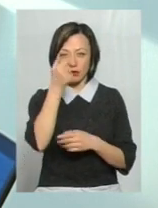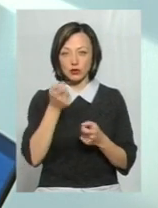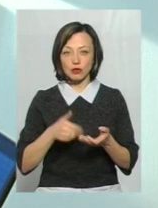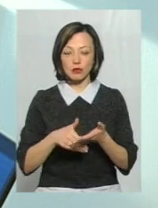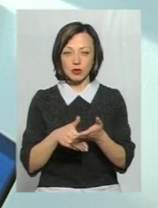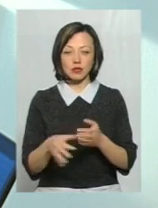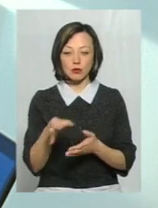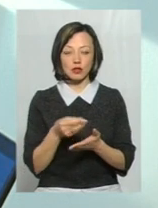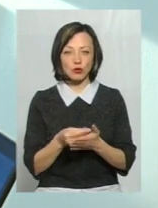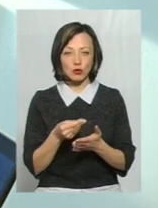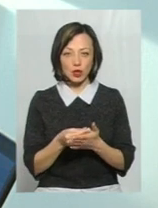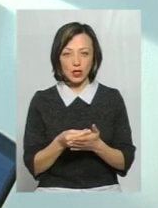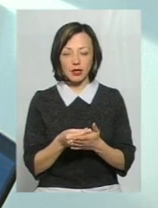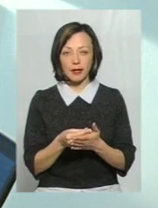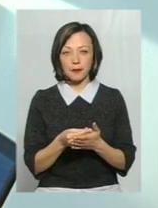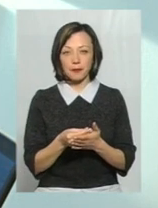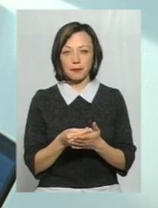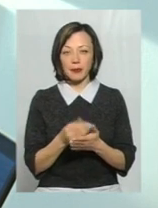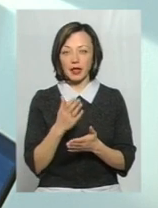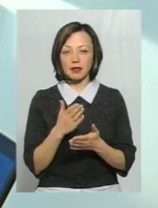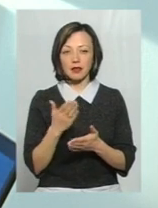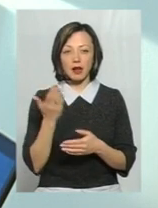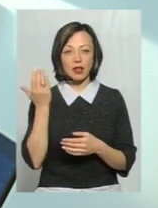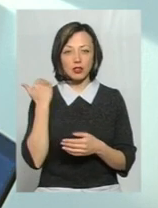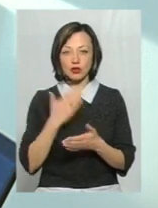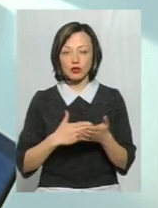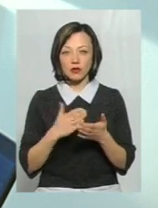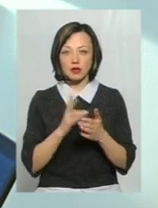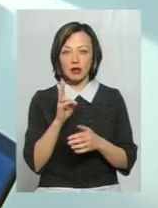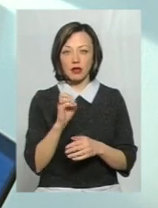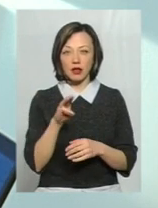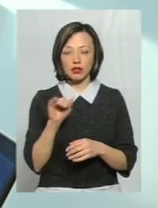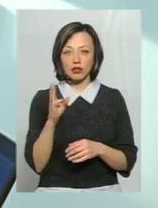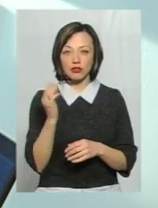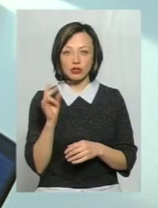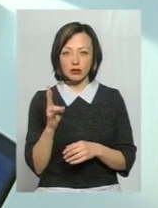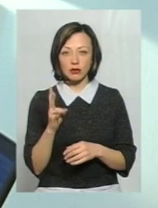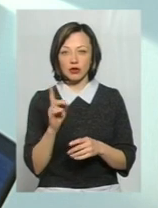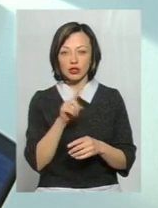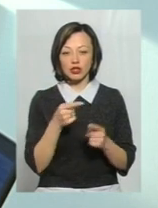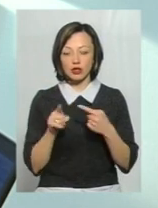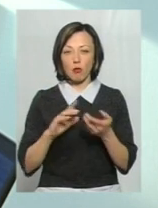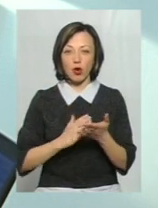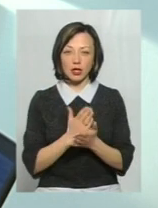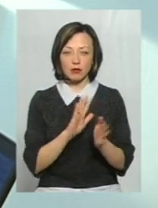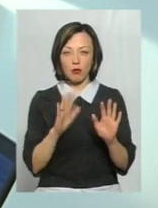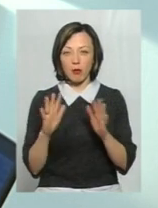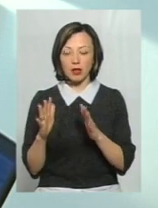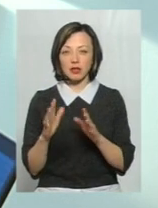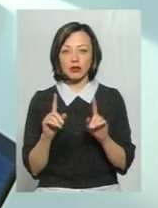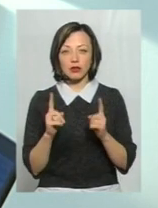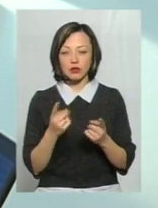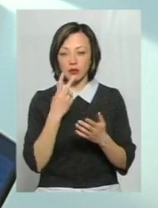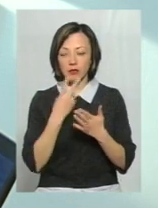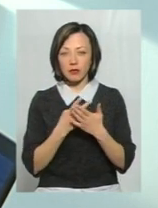допомогли з обласного бюджету, який одержують. Зовсім в свій час не одержували ні Тішин по тих чи інші політичні моменти. Дуже накладується